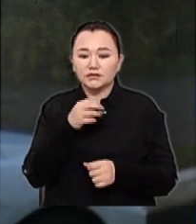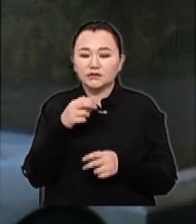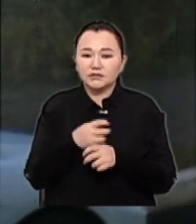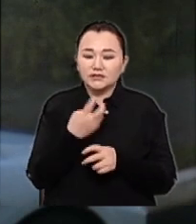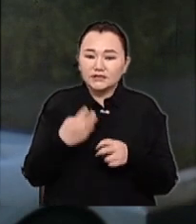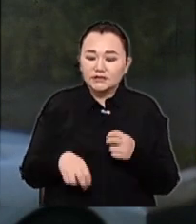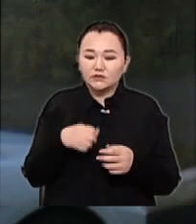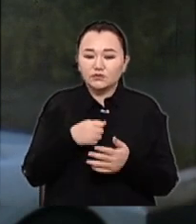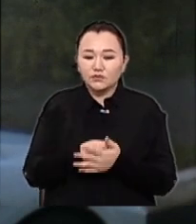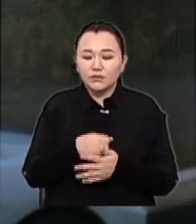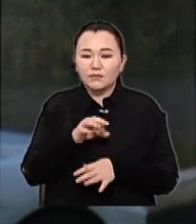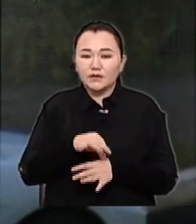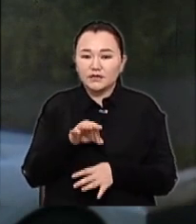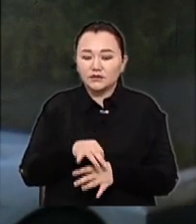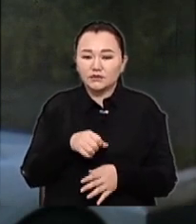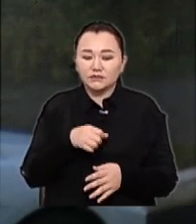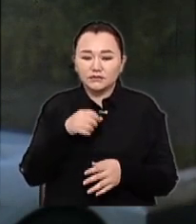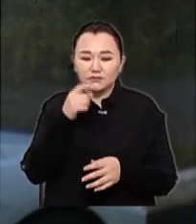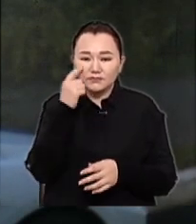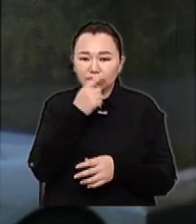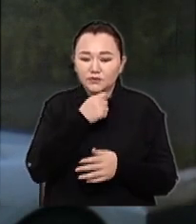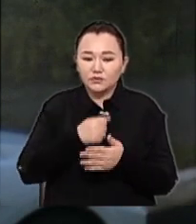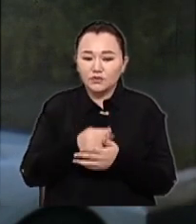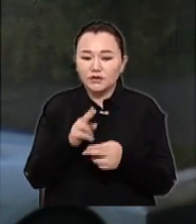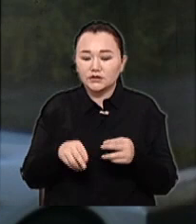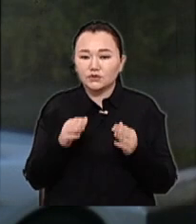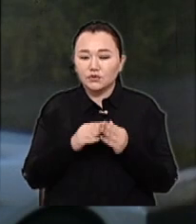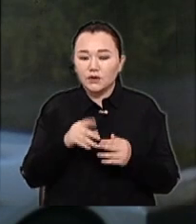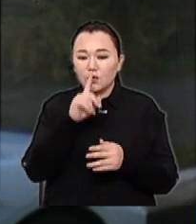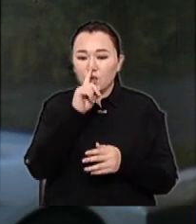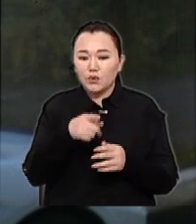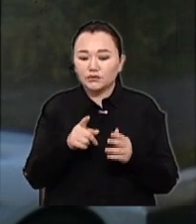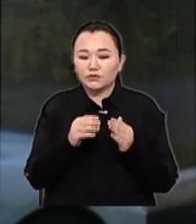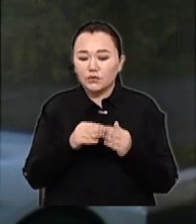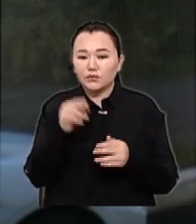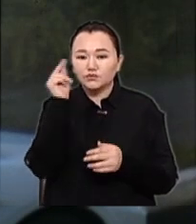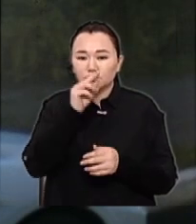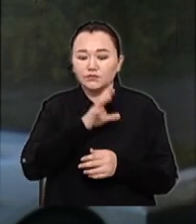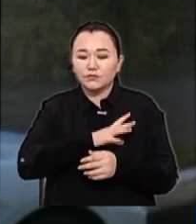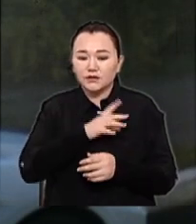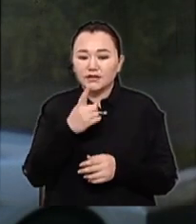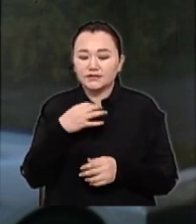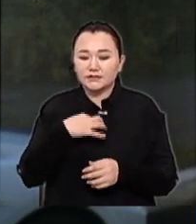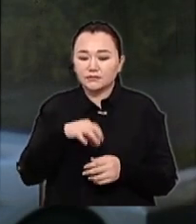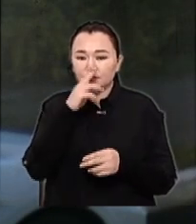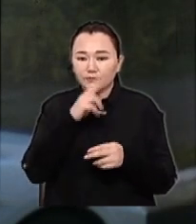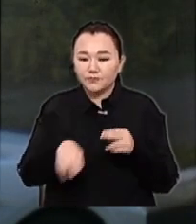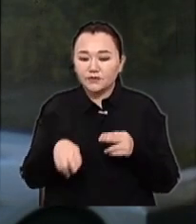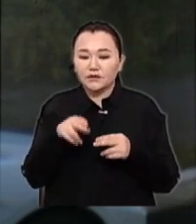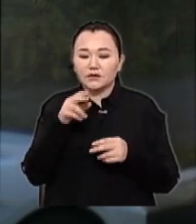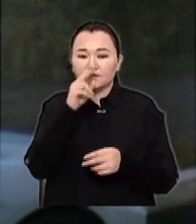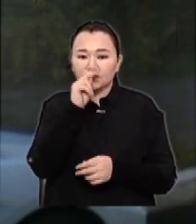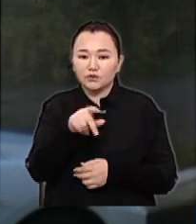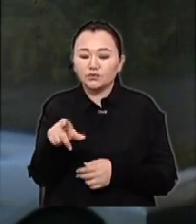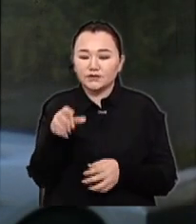сыр бергенше білдірмей жүрген деп отыр. Соның әсерінен бір жыл үйден оқып жүріпті. Ай мен күннің аманында жалғыз ұлынан айырылған отбасы